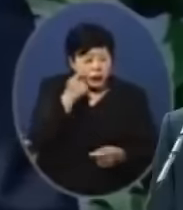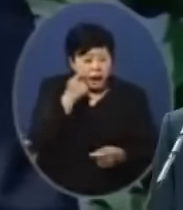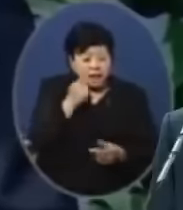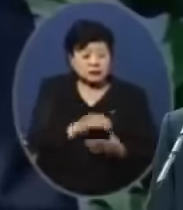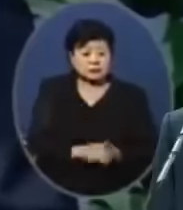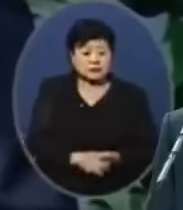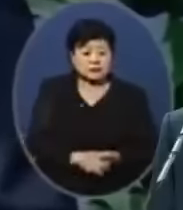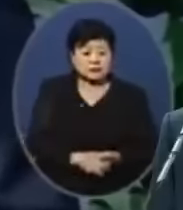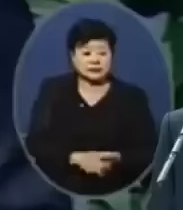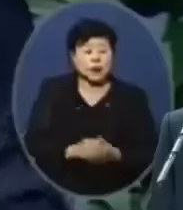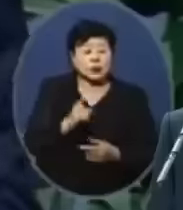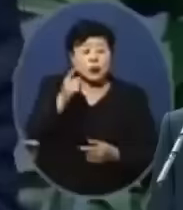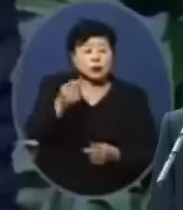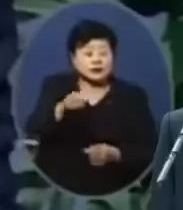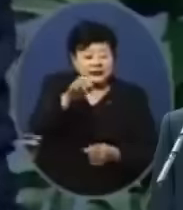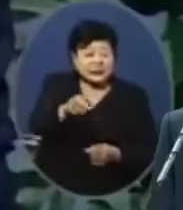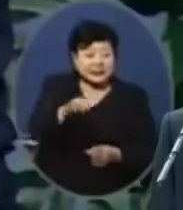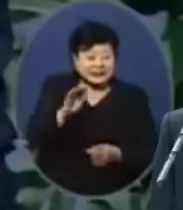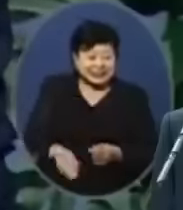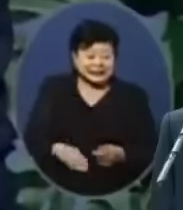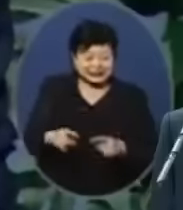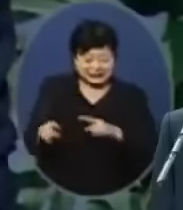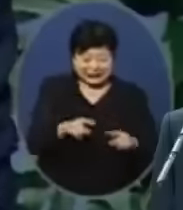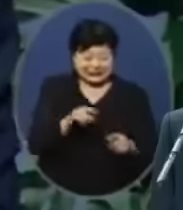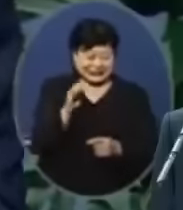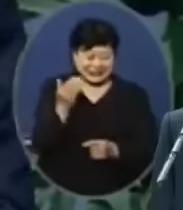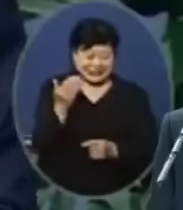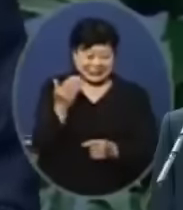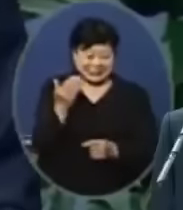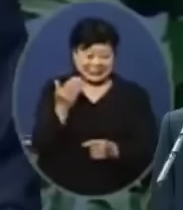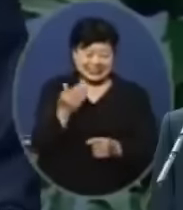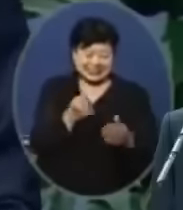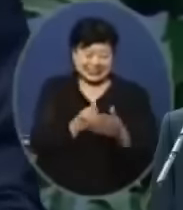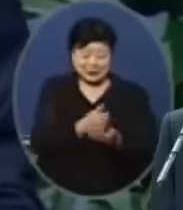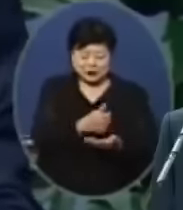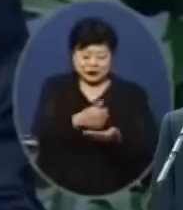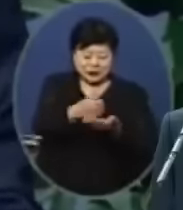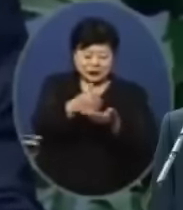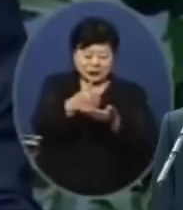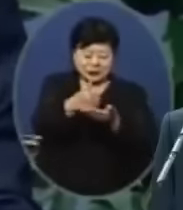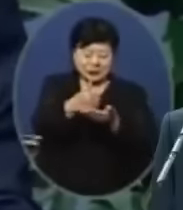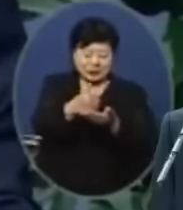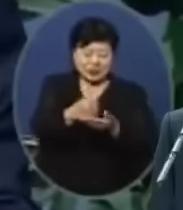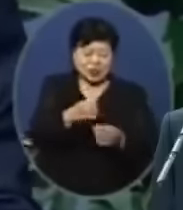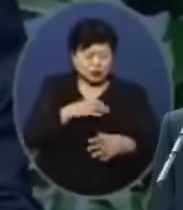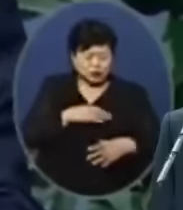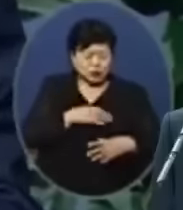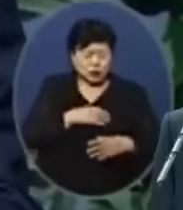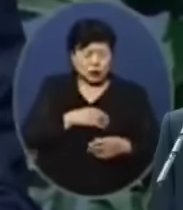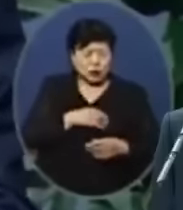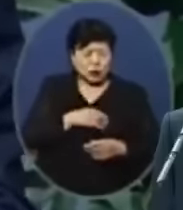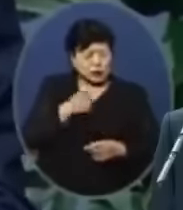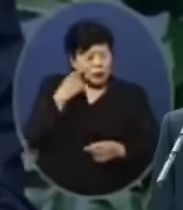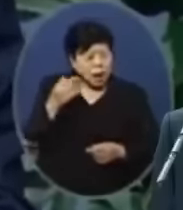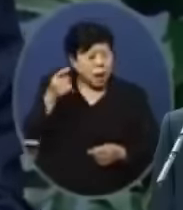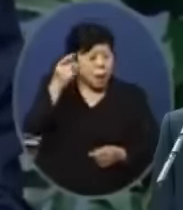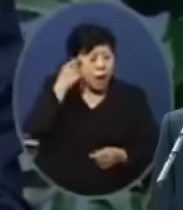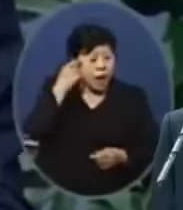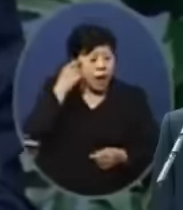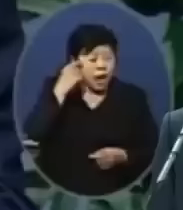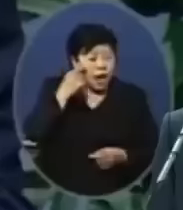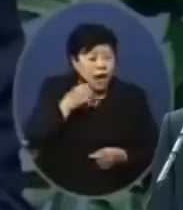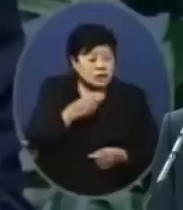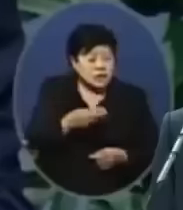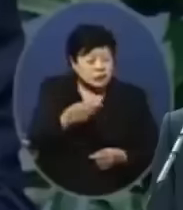다스리지 못합니다. 높은 차원이 낮은 차원을 다스리는 것입니다. 그러면서 주님이 왜 무서워했느냐, 너 3차원의 속에서 그러지